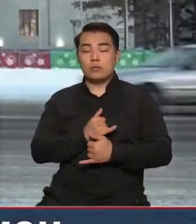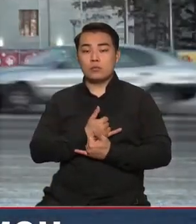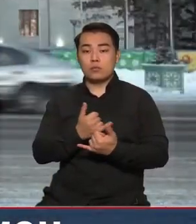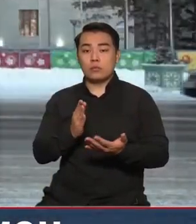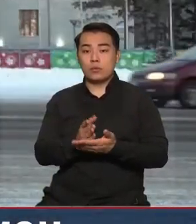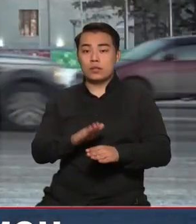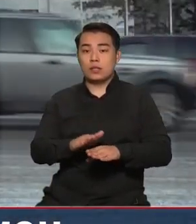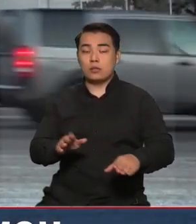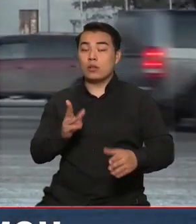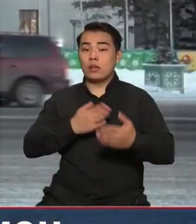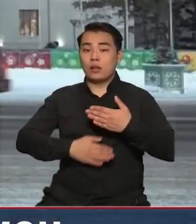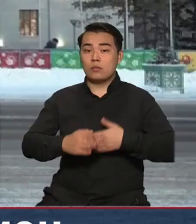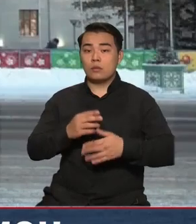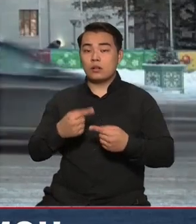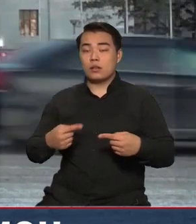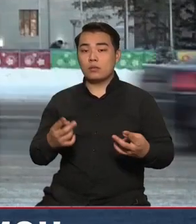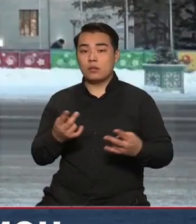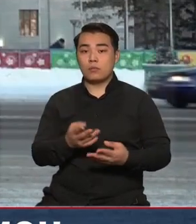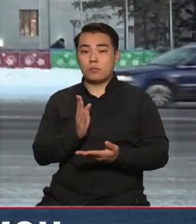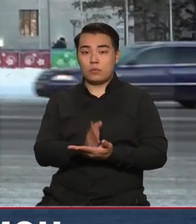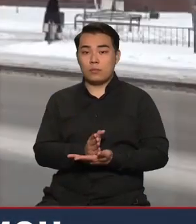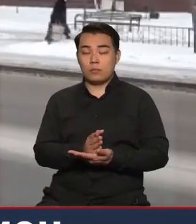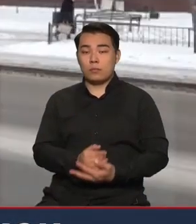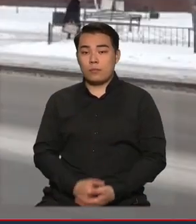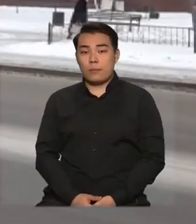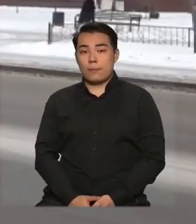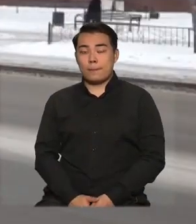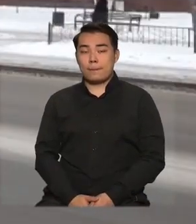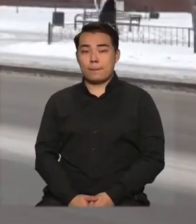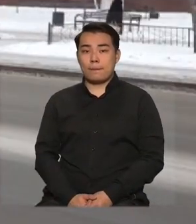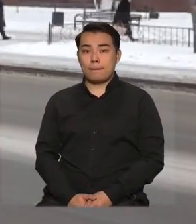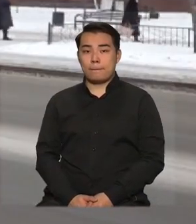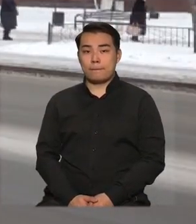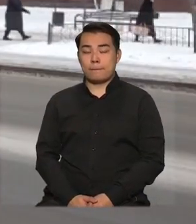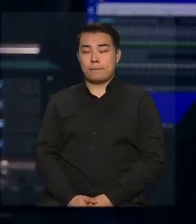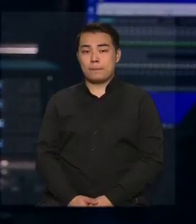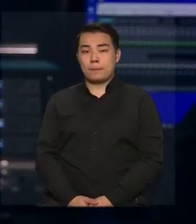для детей с особыми образовательными потребностями. Бахтияр Даркеев, Жибек Жолы.